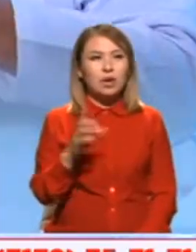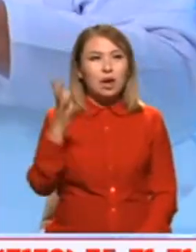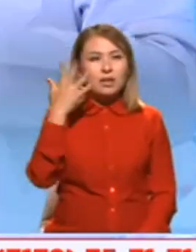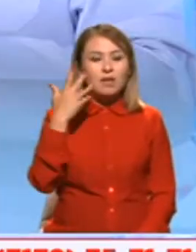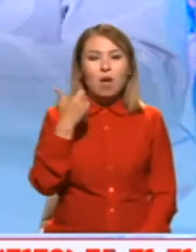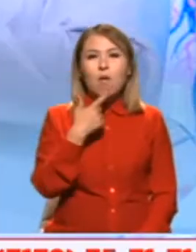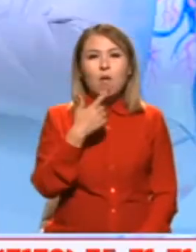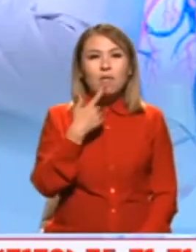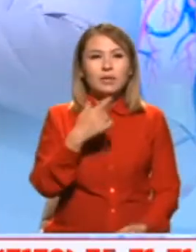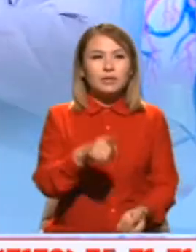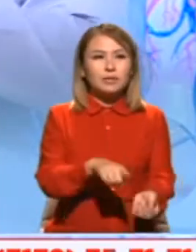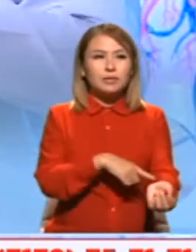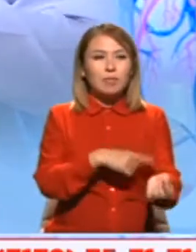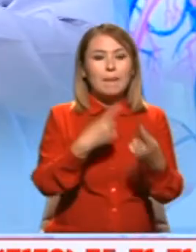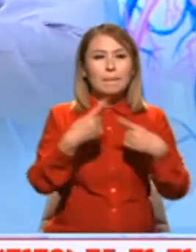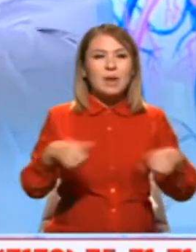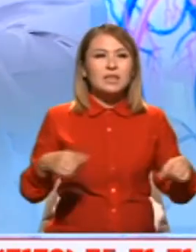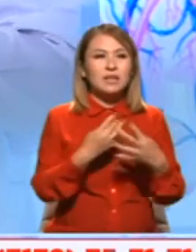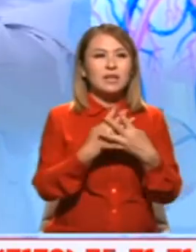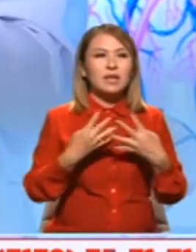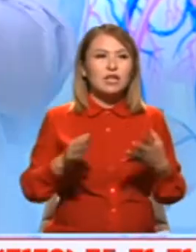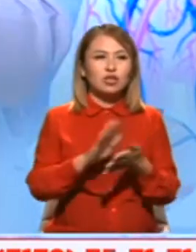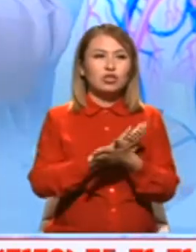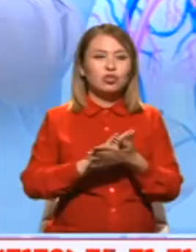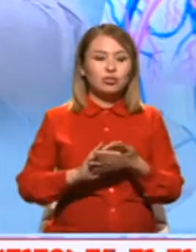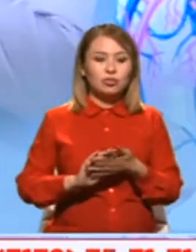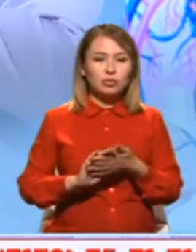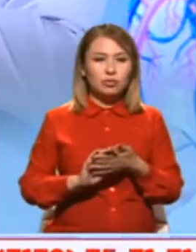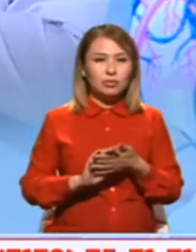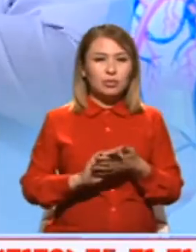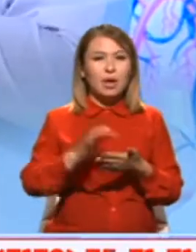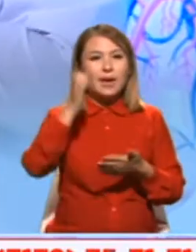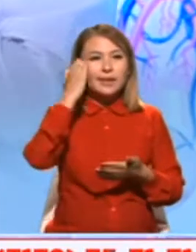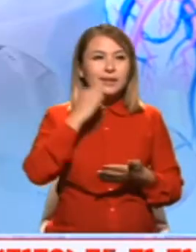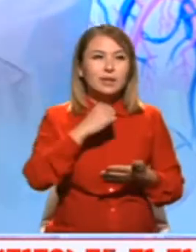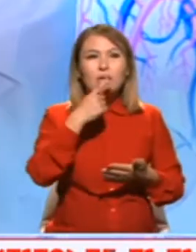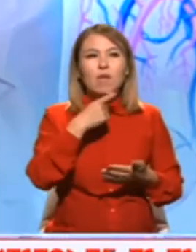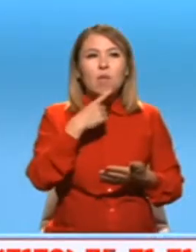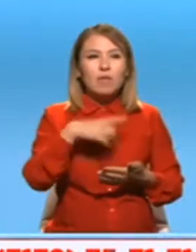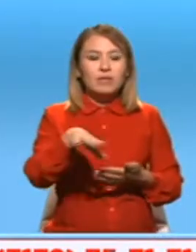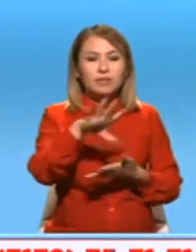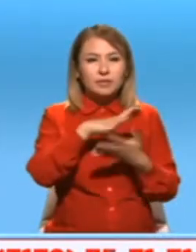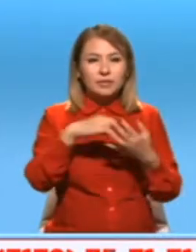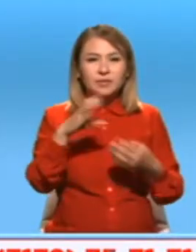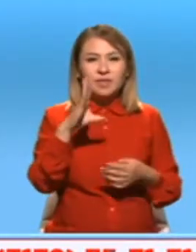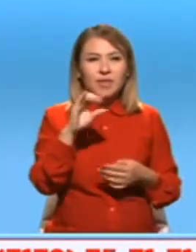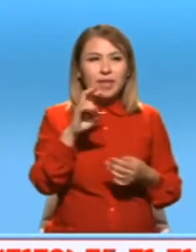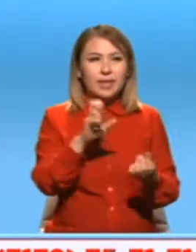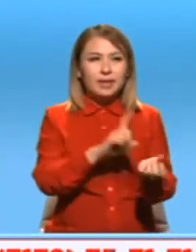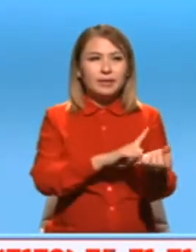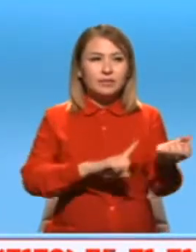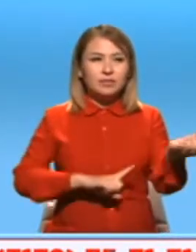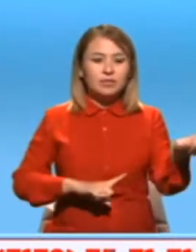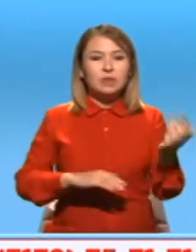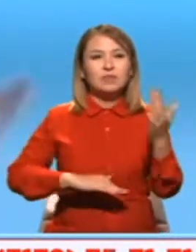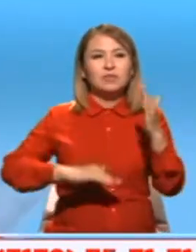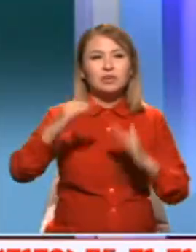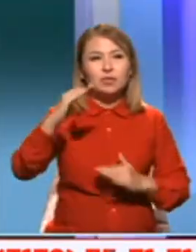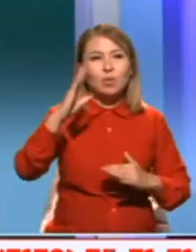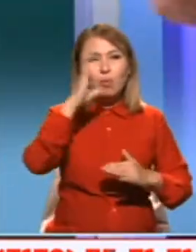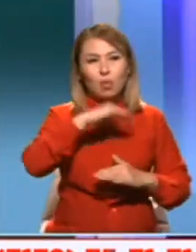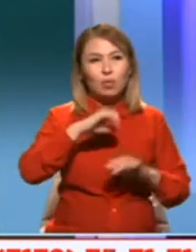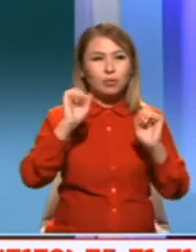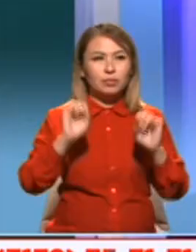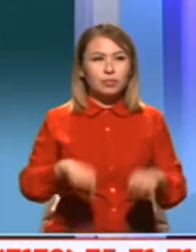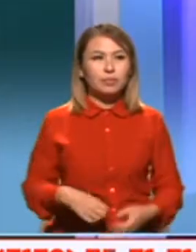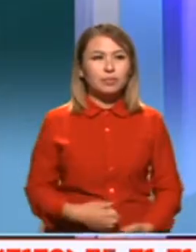қан тамырынан басқа клеткалардың бәріне таза қан кетеді, және ескі қандардың барлығы, яғни вена қан тамыры арқылы, яғни жоғары қарай көтеріліп кету керек. Бұл